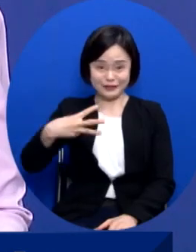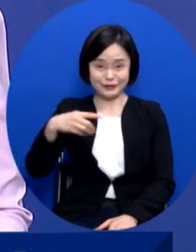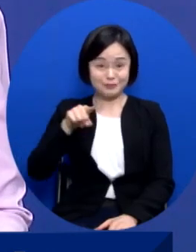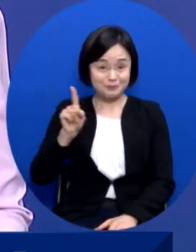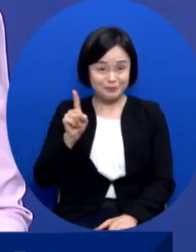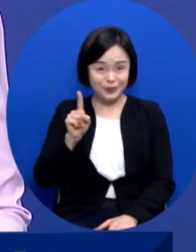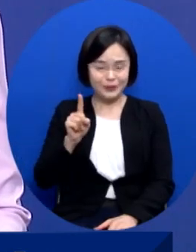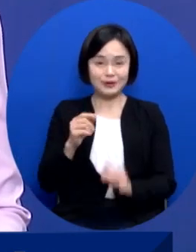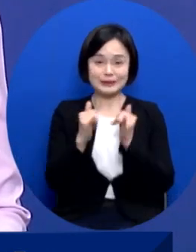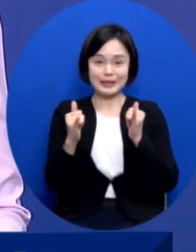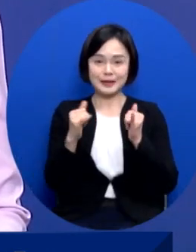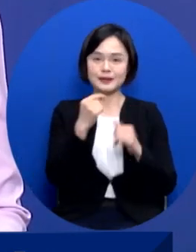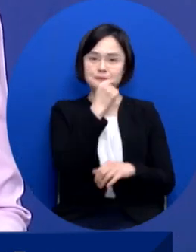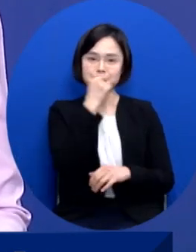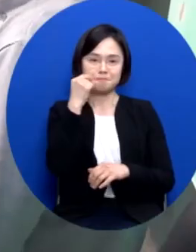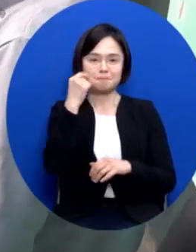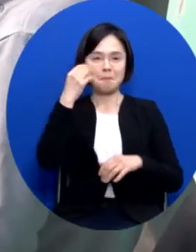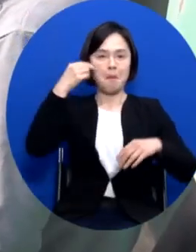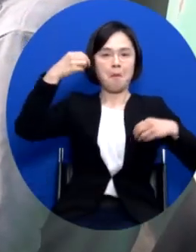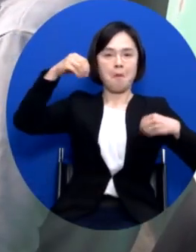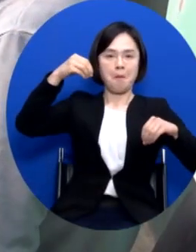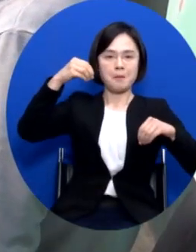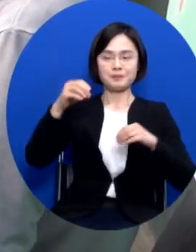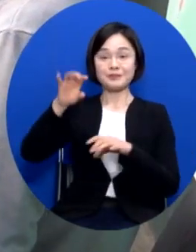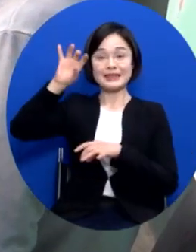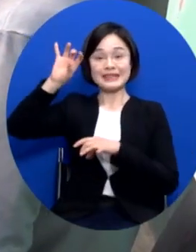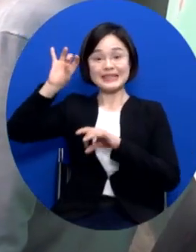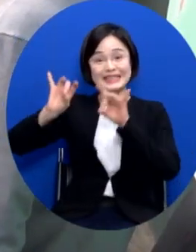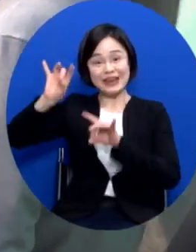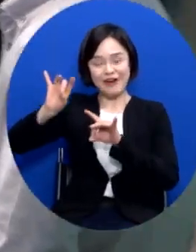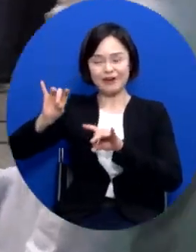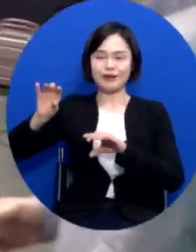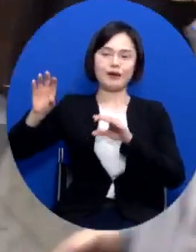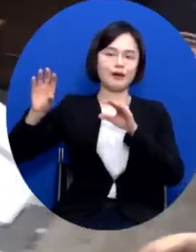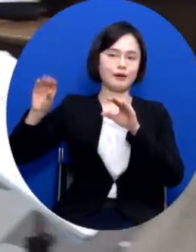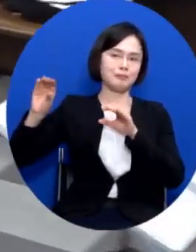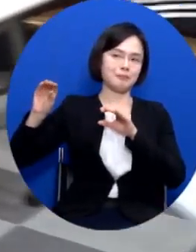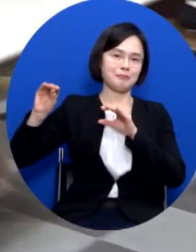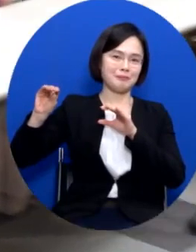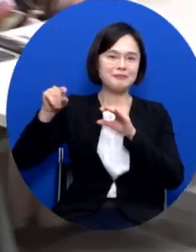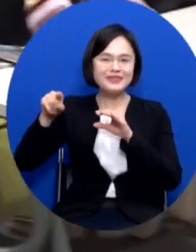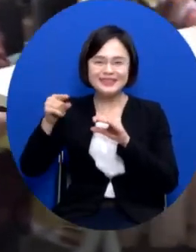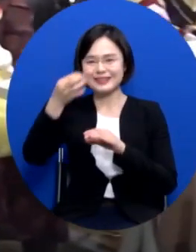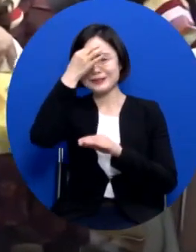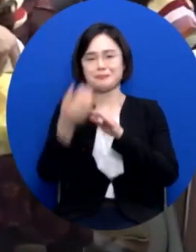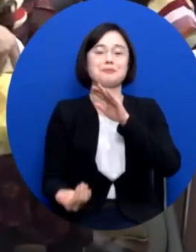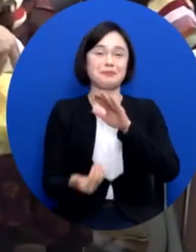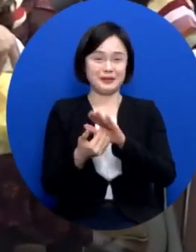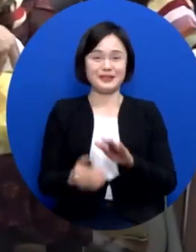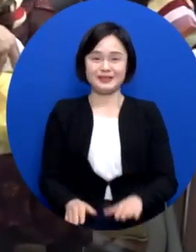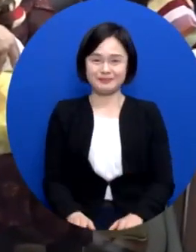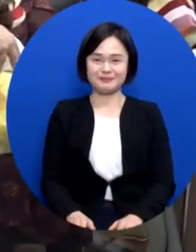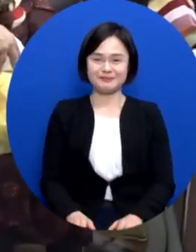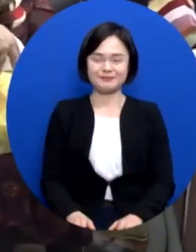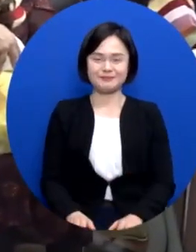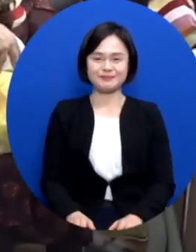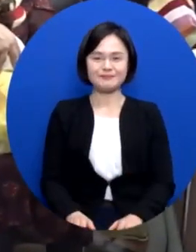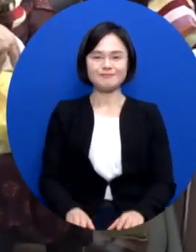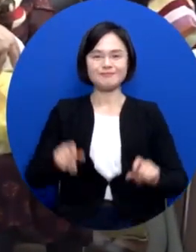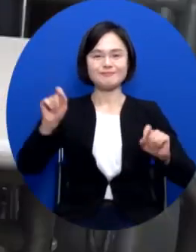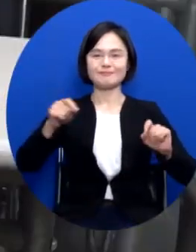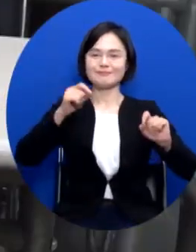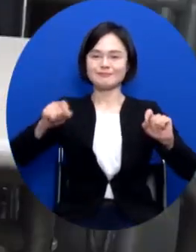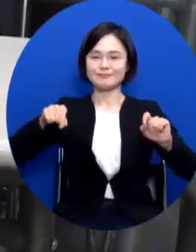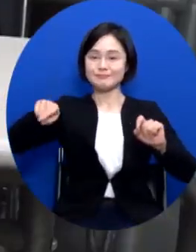박주성 기자가 다녀왔습니다. 지휘자의 손짓에 맞춰 목을 가다듬고 가사를 익히는데 열중하는